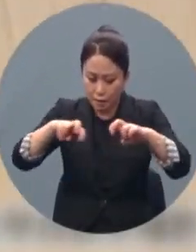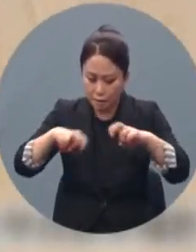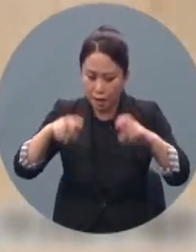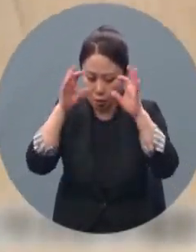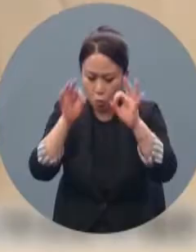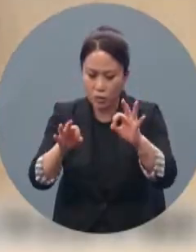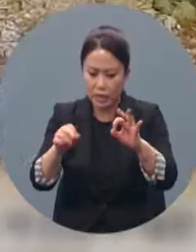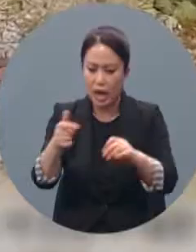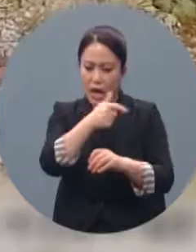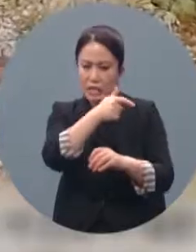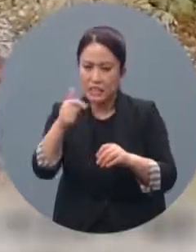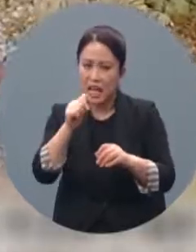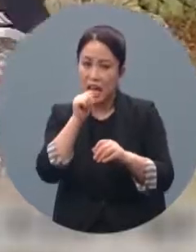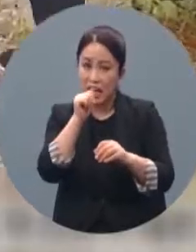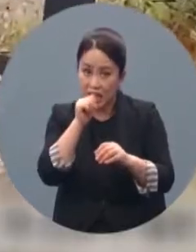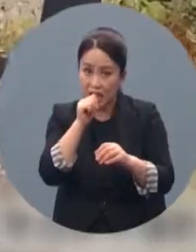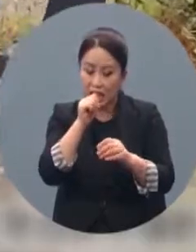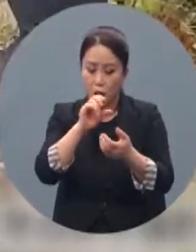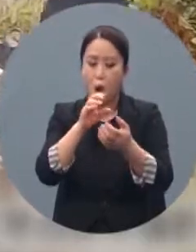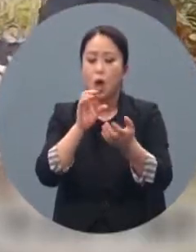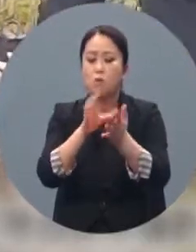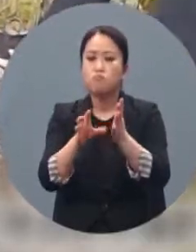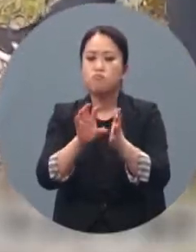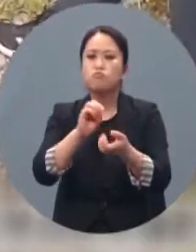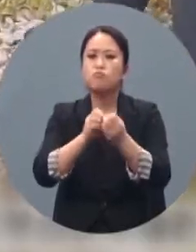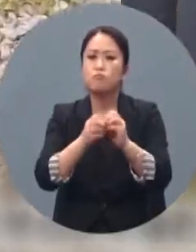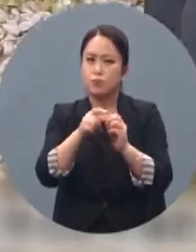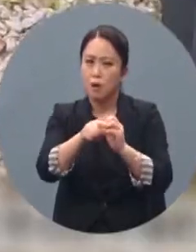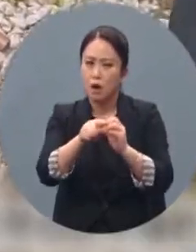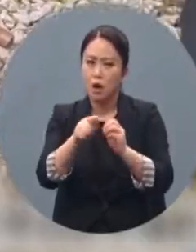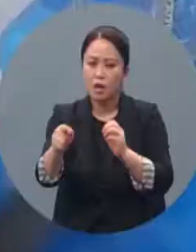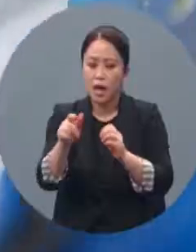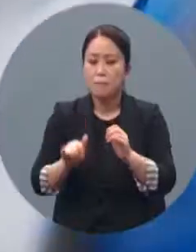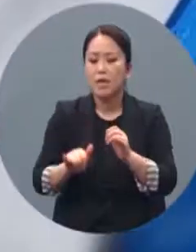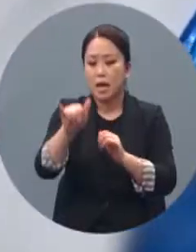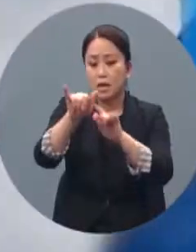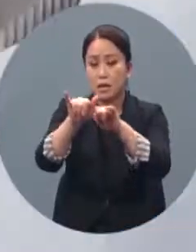부품이 비닐에 꽁꽁 쌓여 있습니다. 항공기 기계 부품입니다.